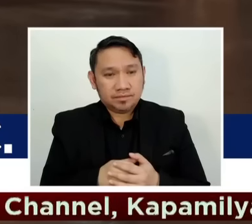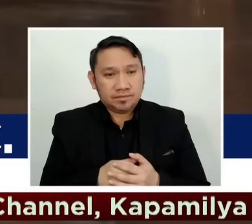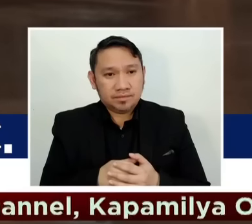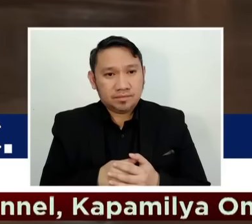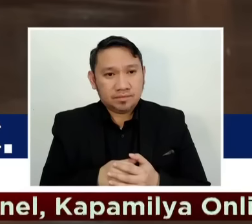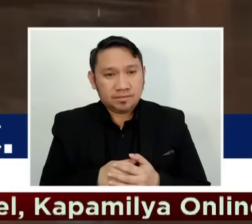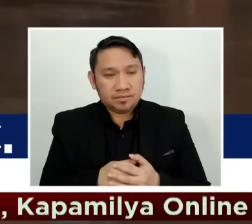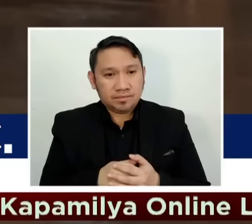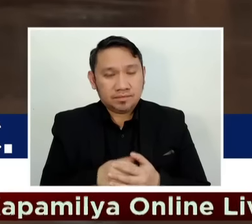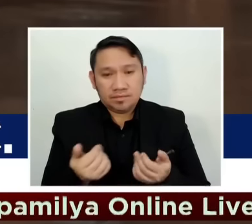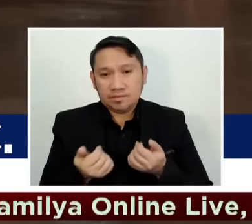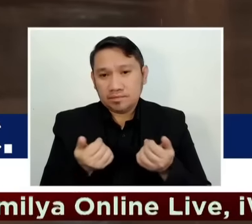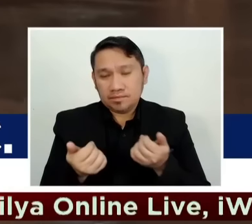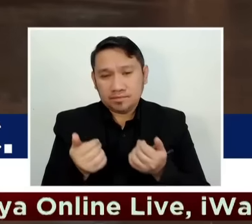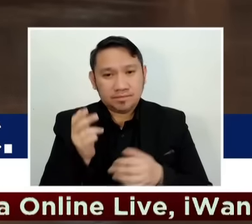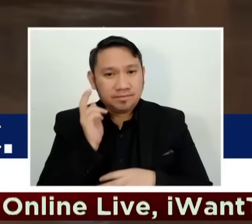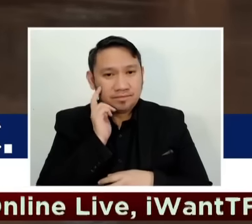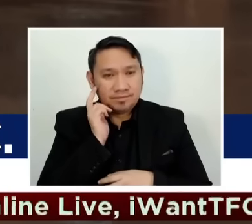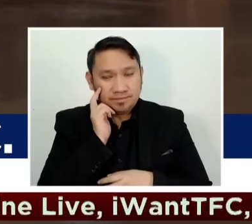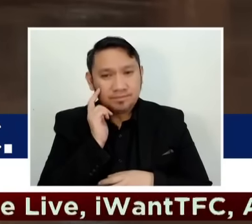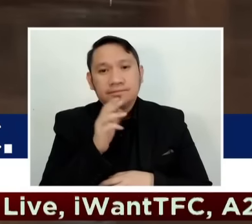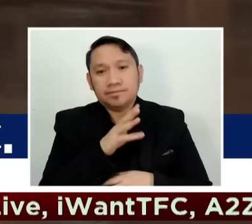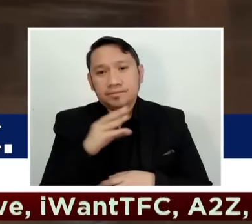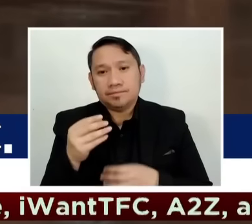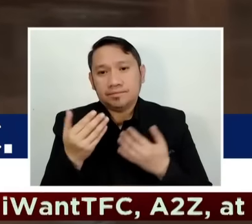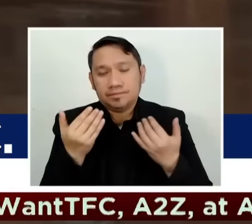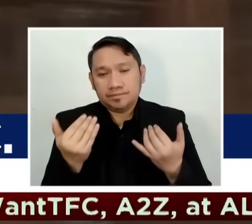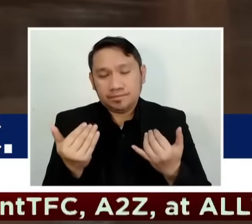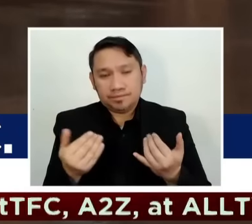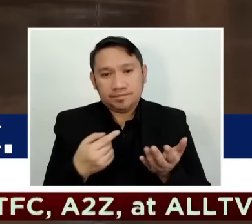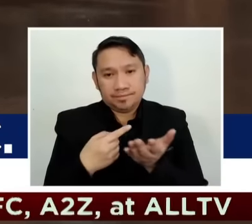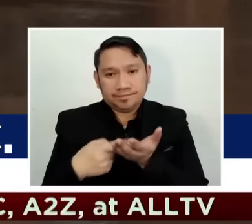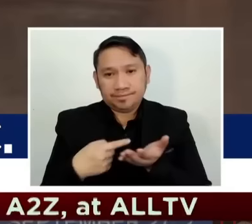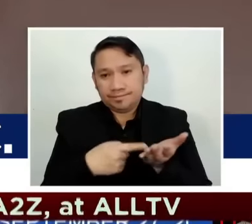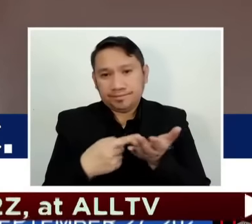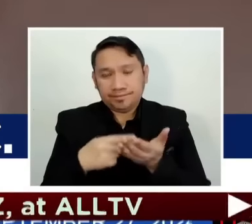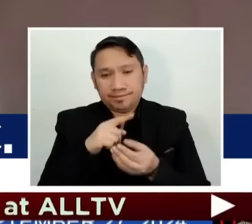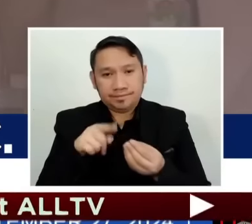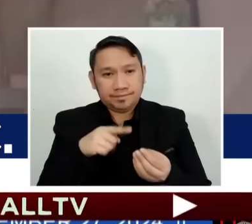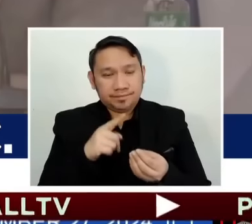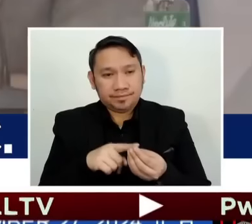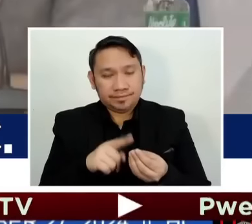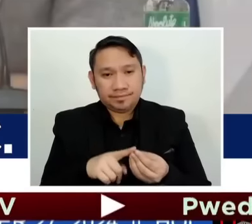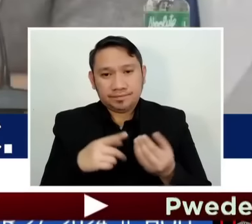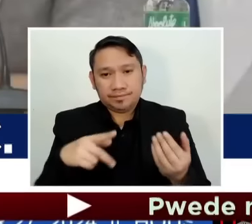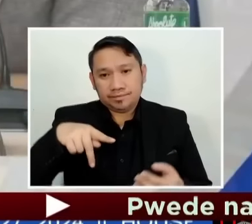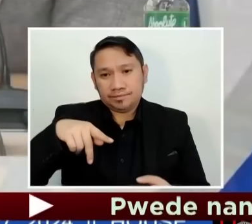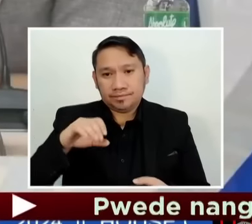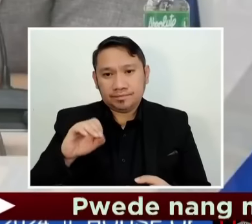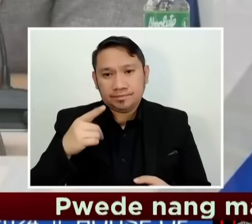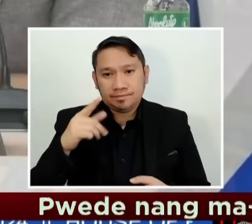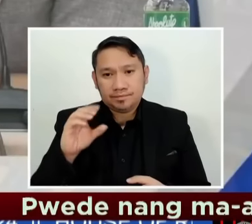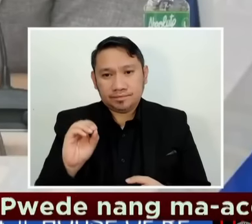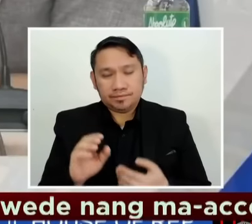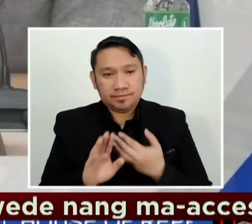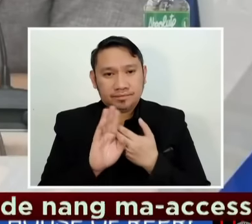umano'y war on drugs ng administrasyong Duterte, at ngayon ang tinatalakay naman ay ang mga illegal na pogo. Karen, balik